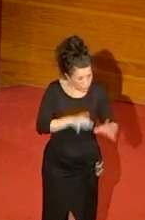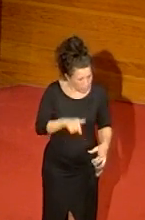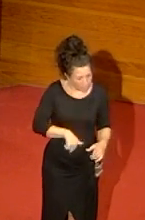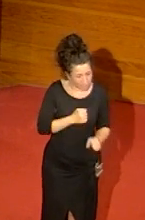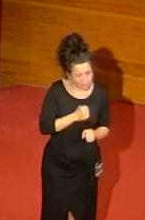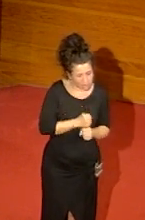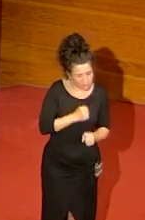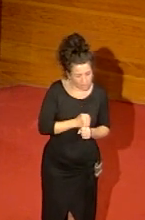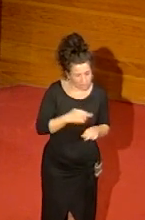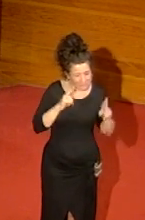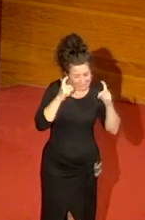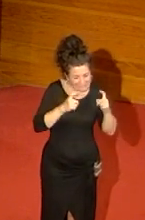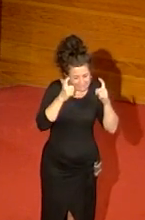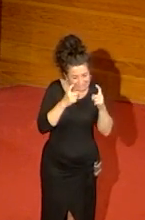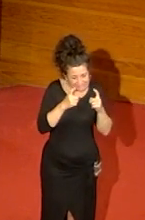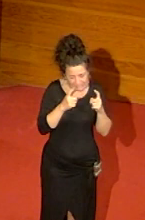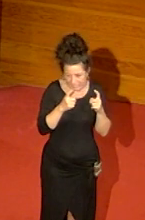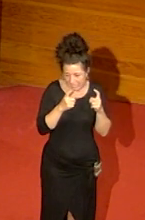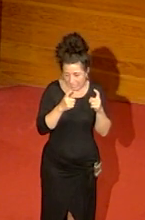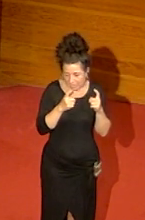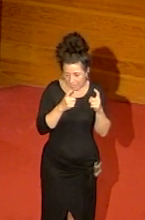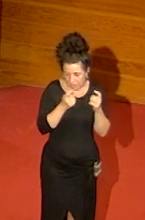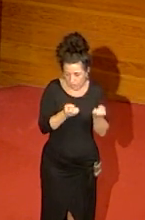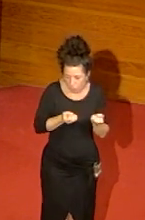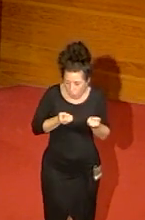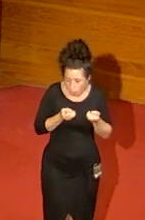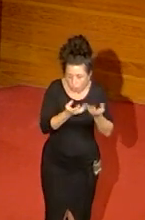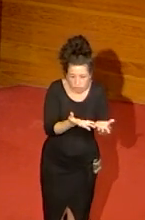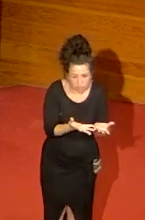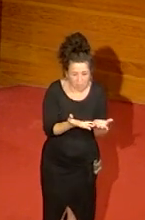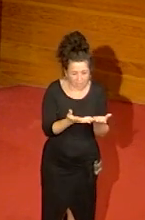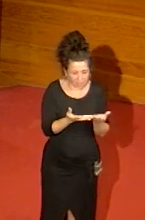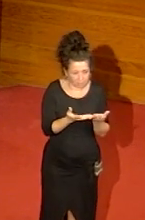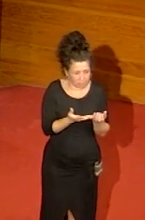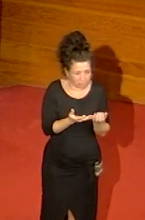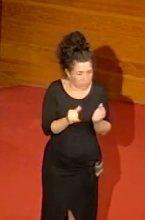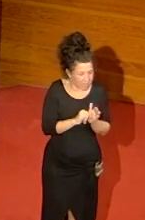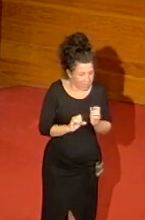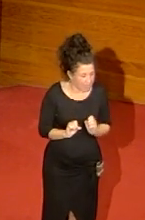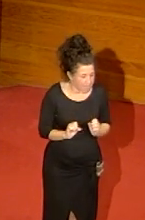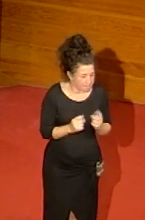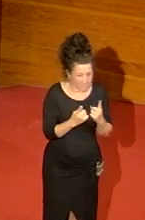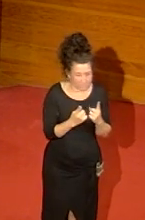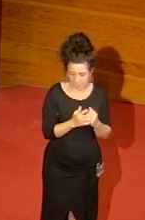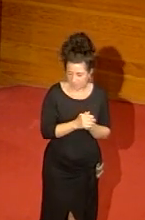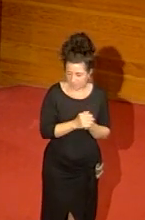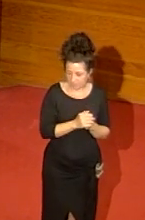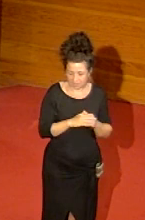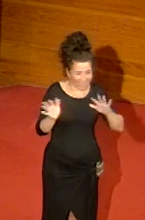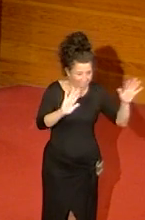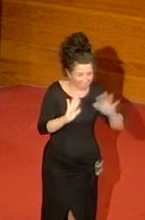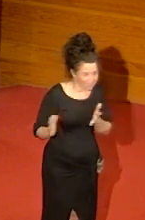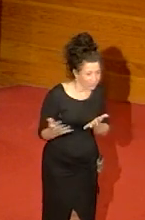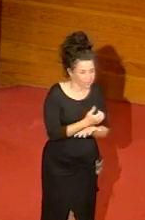eta zehetuko gara urbiltzen aldan eta ba, bueno, gertuenetik hemen Mediterraneoan bizi dana. Agur